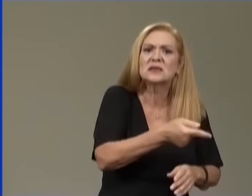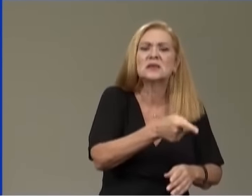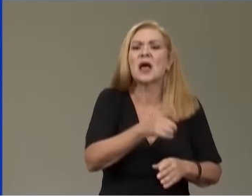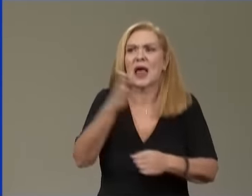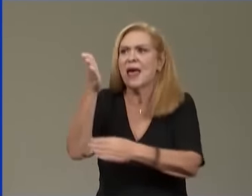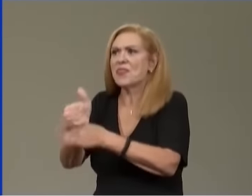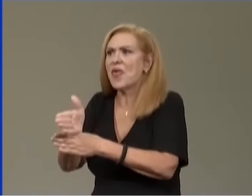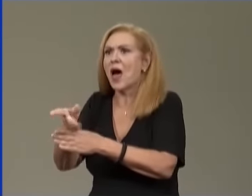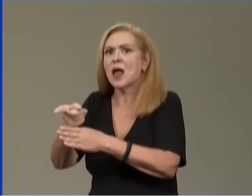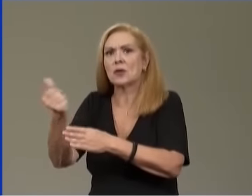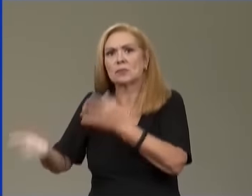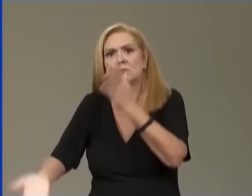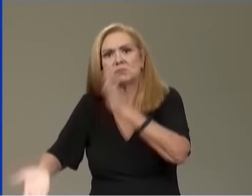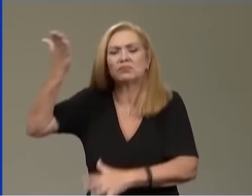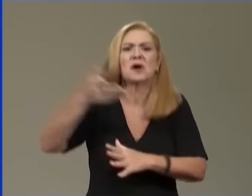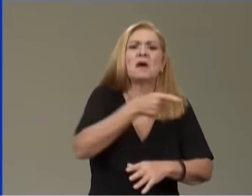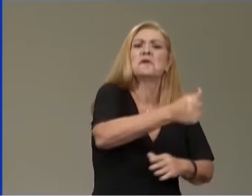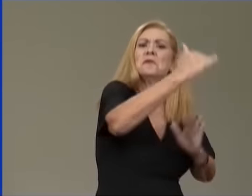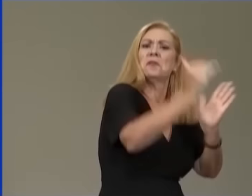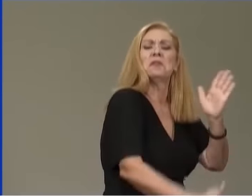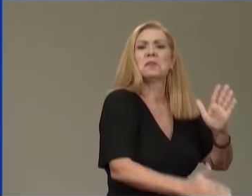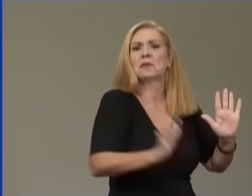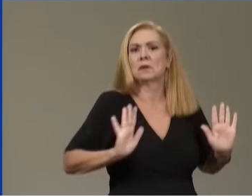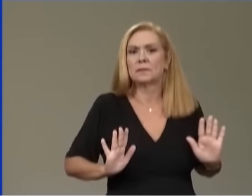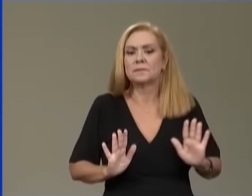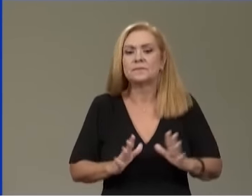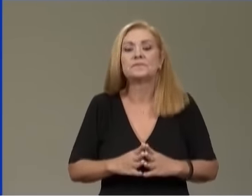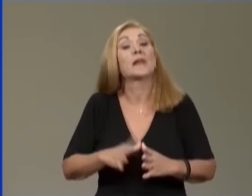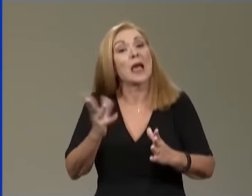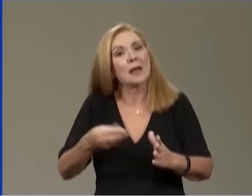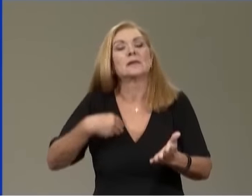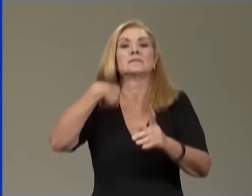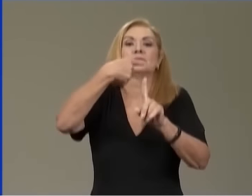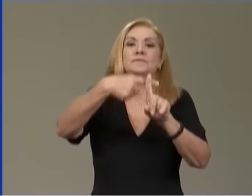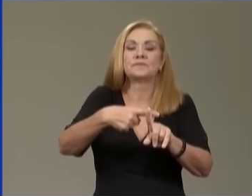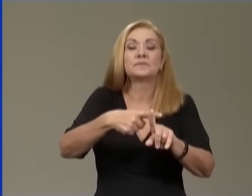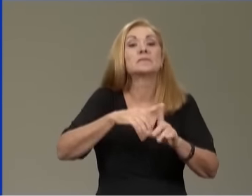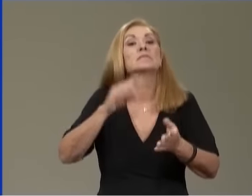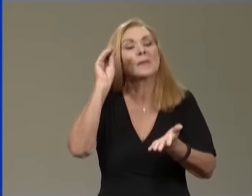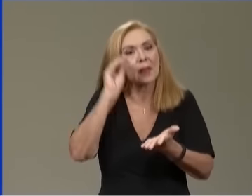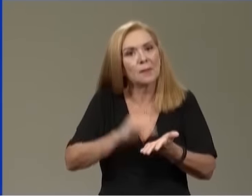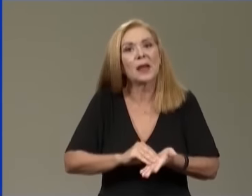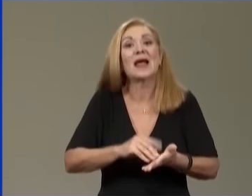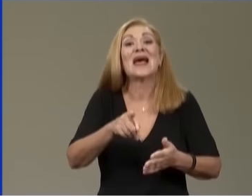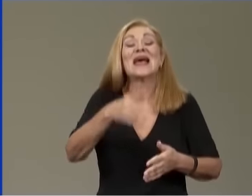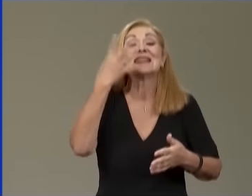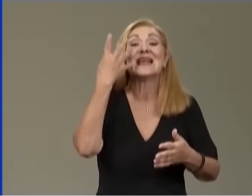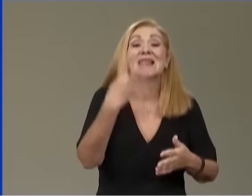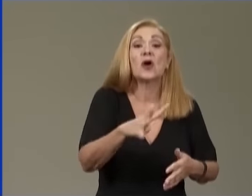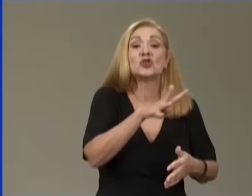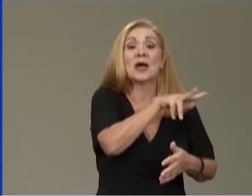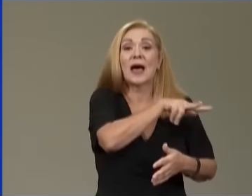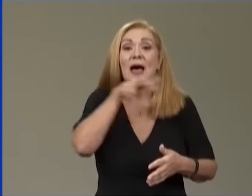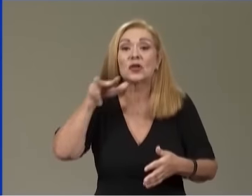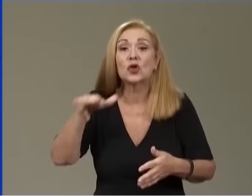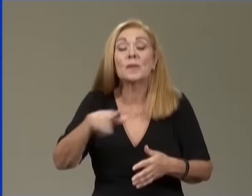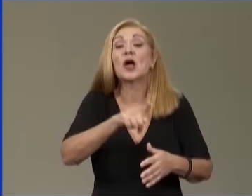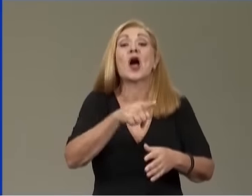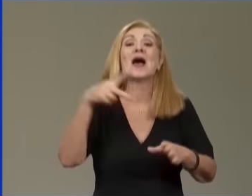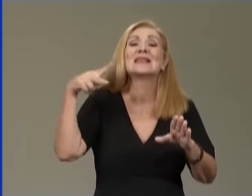νίκιαζαν ένα σπίτι αντίστοιχων προδιαγραφών. Κάνουμε και κάτι ακόμα όμως. Πάλι εξασφαλίσαμε 400 εκατομμύρια από το